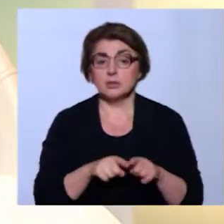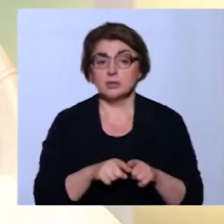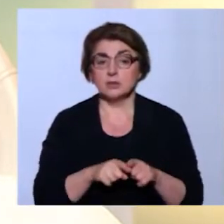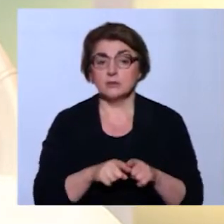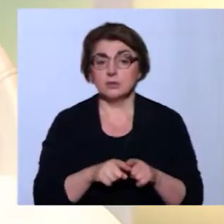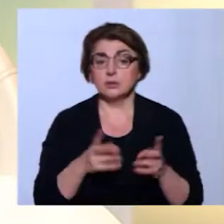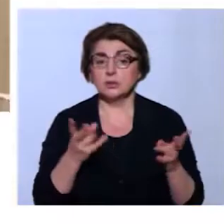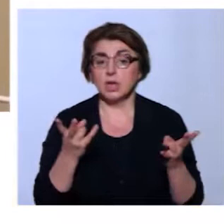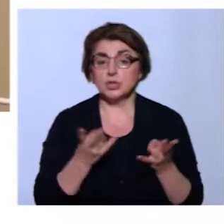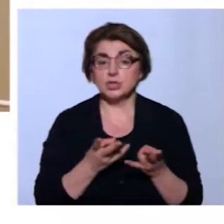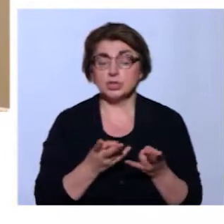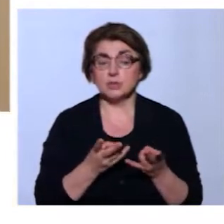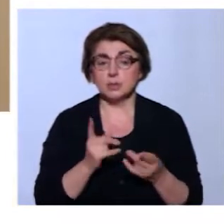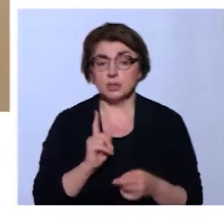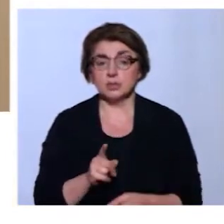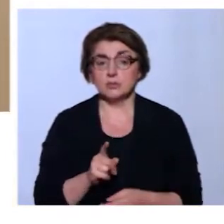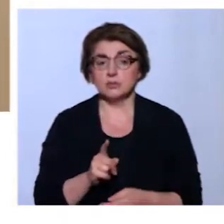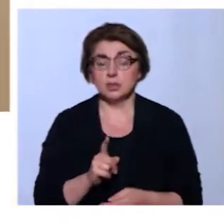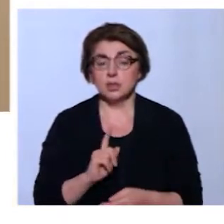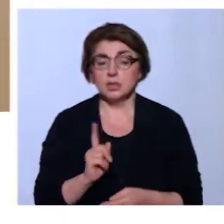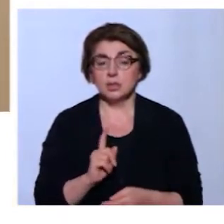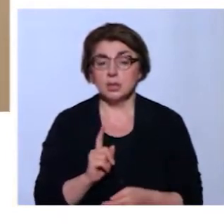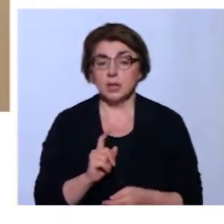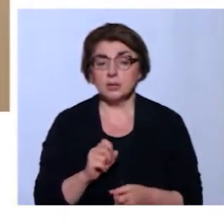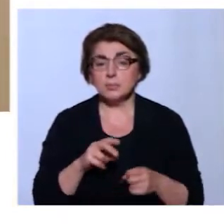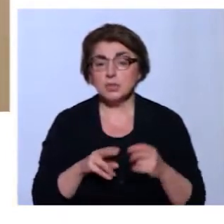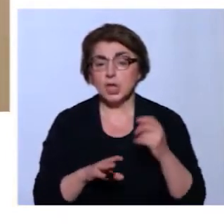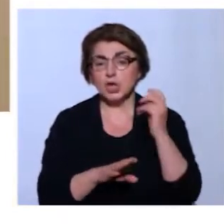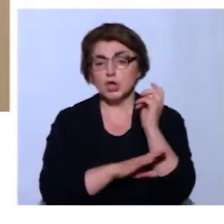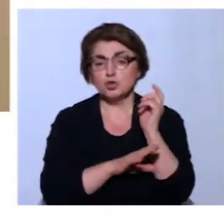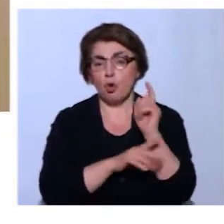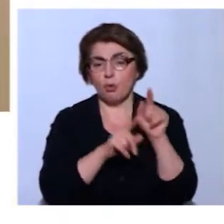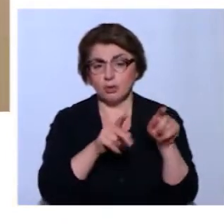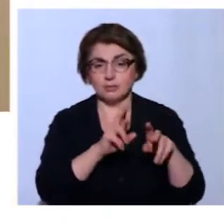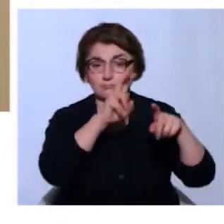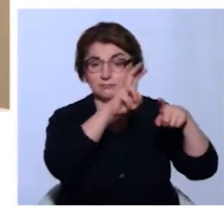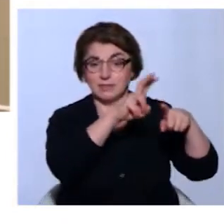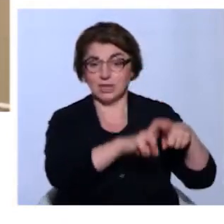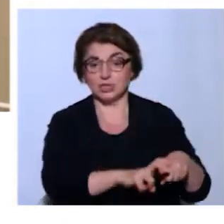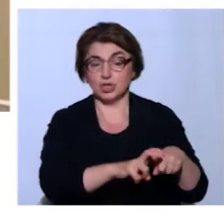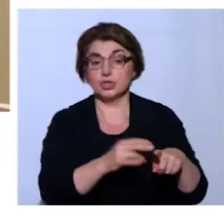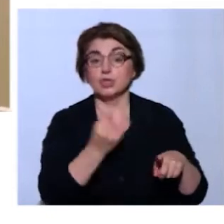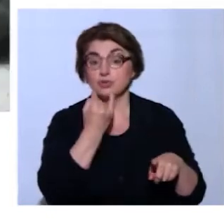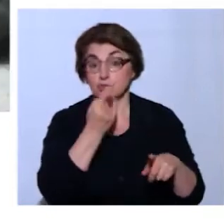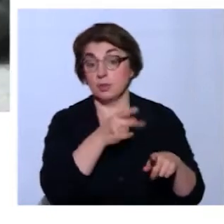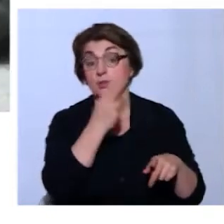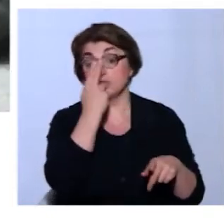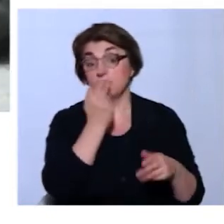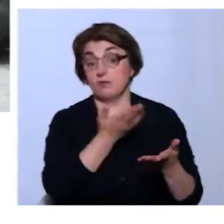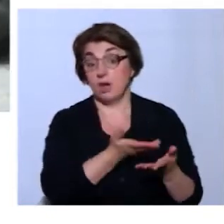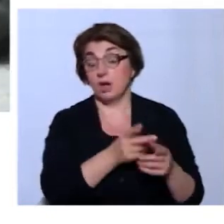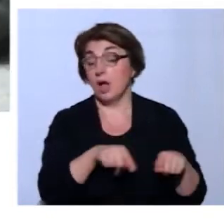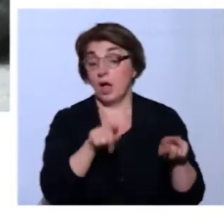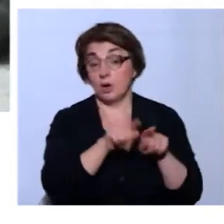ალბათ დასჭირდებათ კიდევ რაღაცაი ტოტი ან ჯოხი, რომ ქანდარად გამოიყენონ, იმიტომ რომ მათ ასეთი ჩვევა აქვთ, რომ